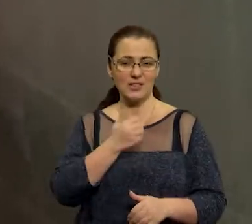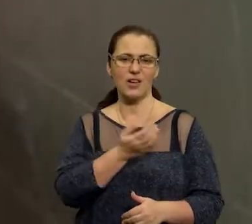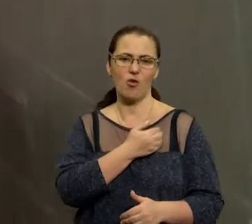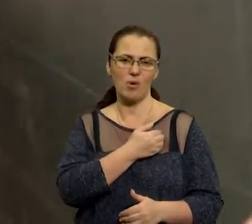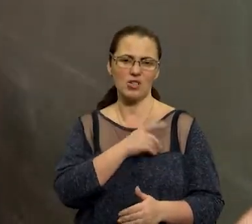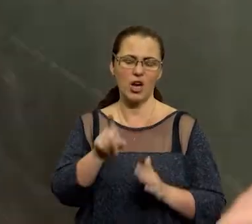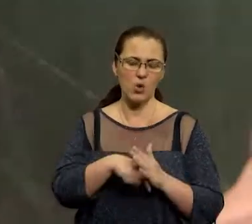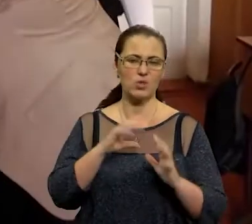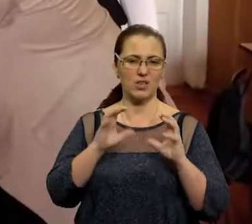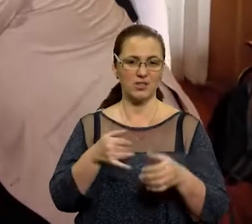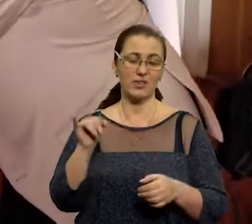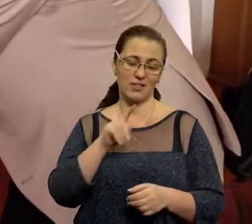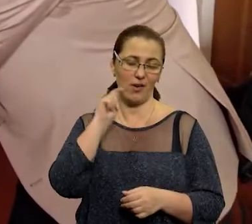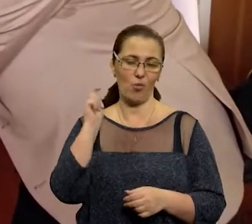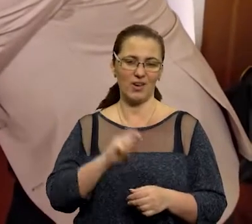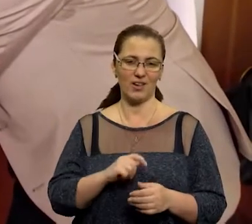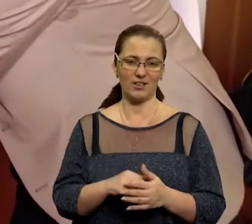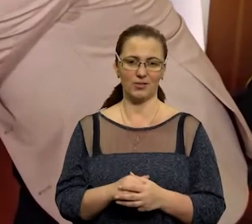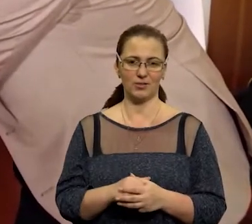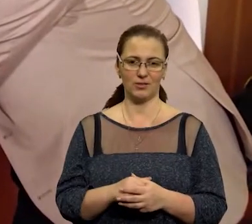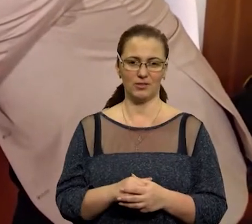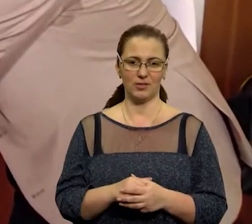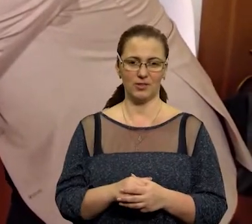і Україну, зокрема. Не на Україні,